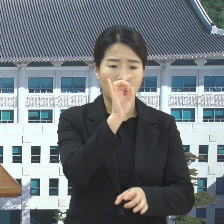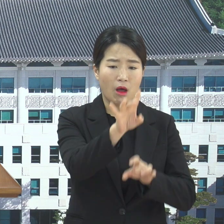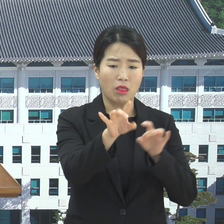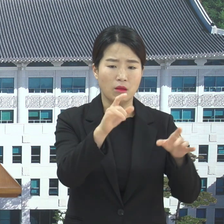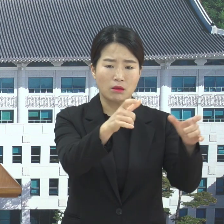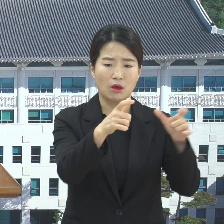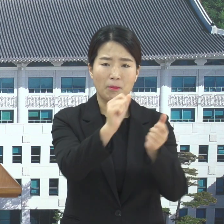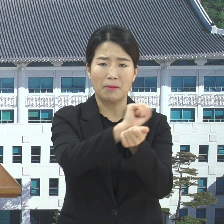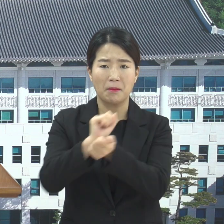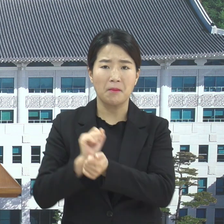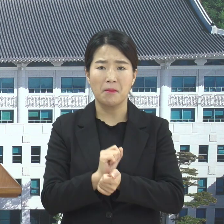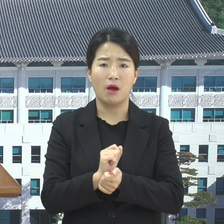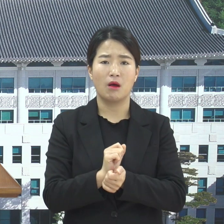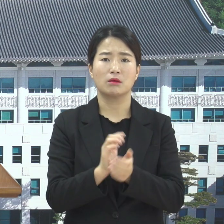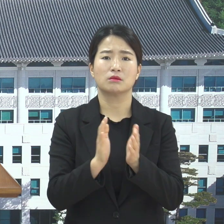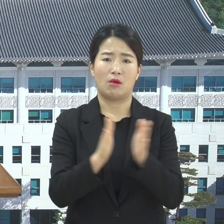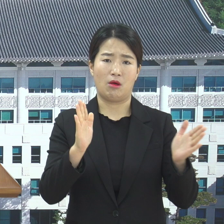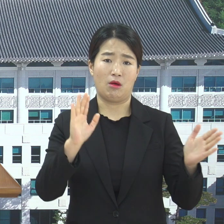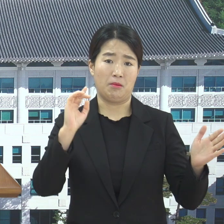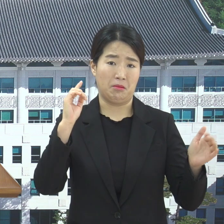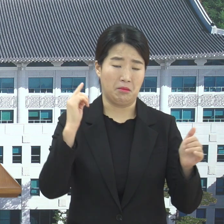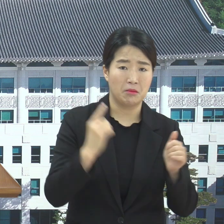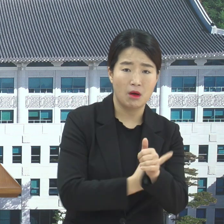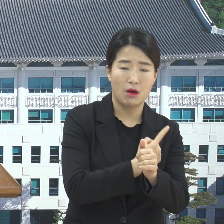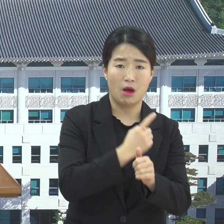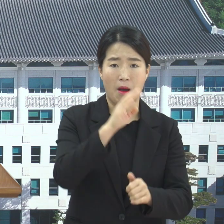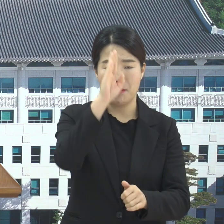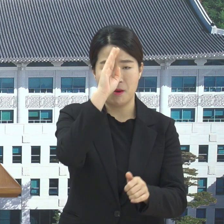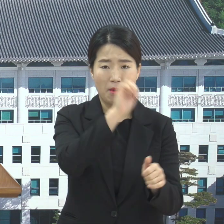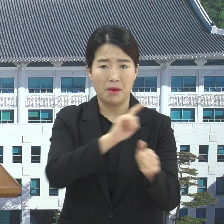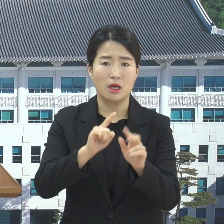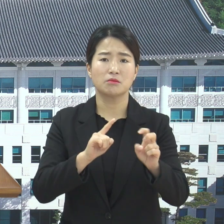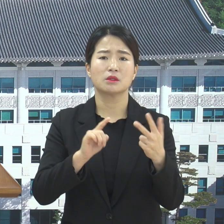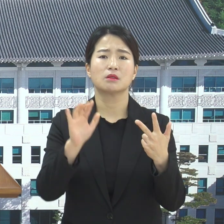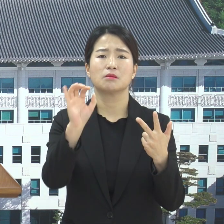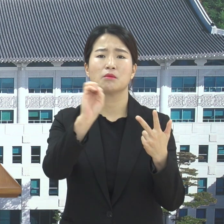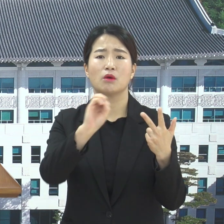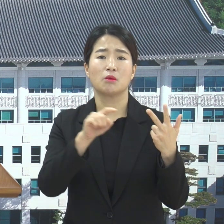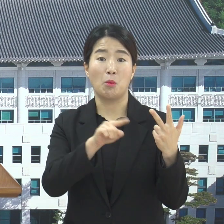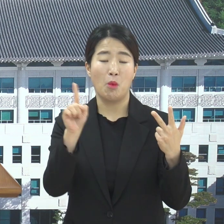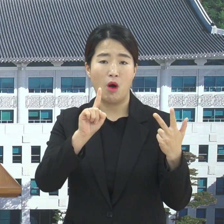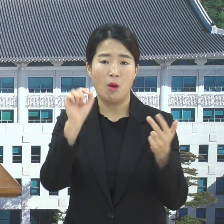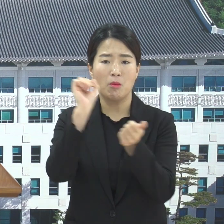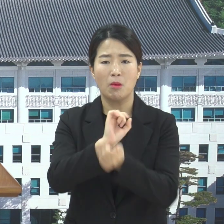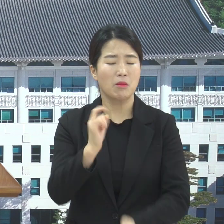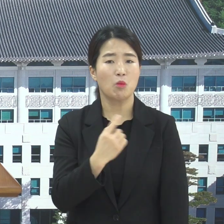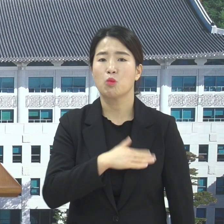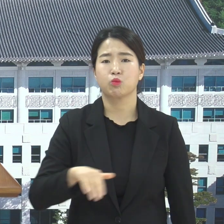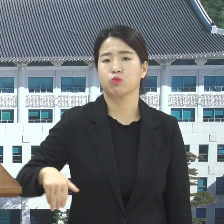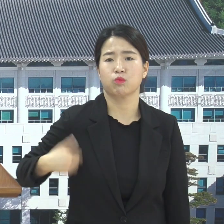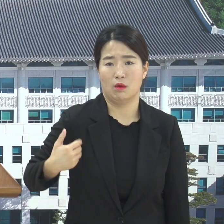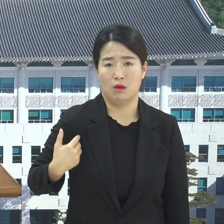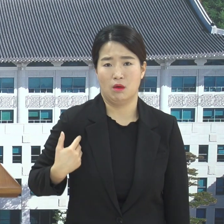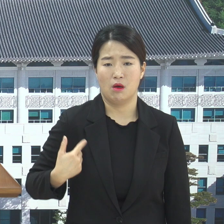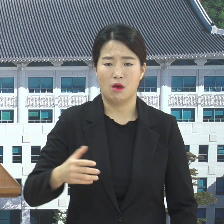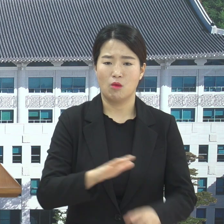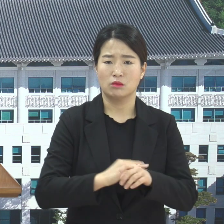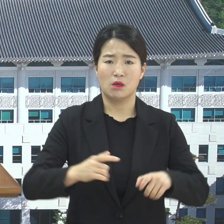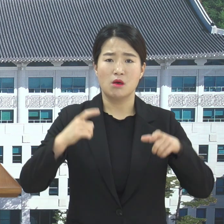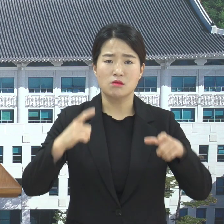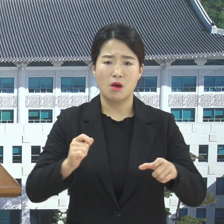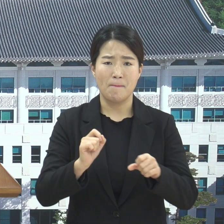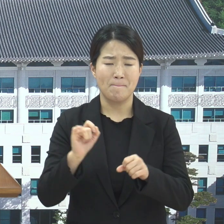지역 감염으로 시작되었는데 확진자의 27%가 감염 경로를 알 수 없을 만큼 우리 지역 내